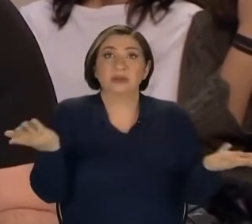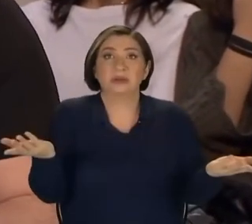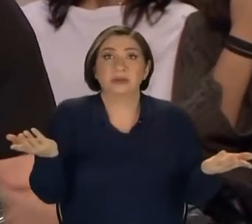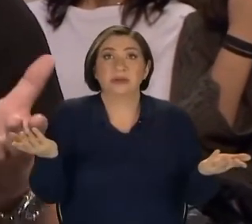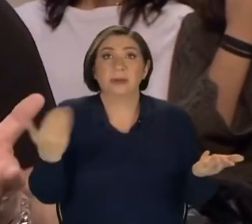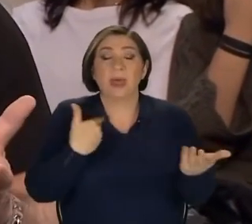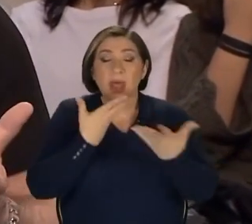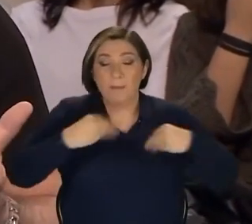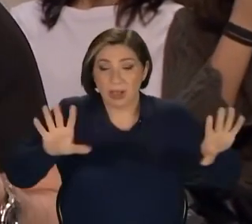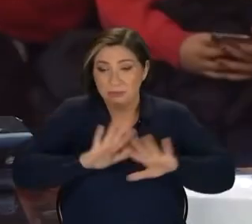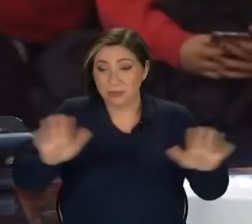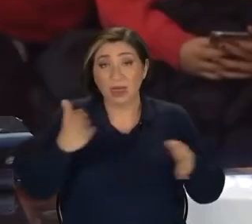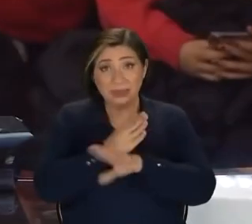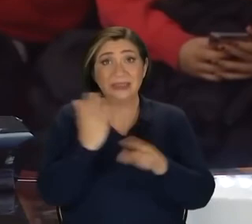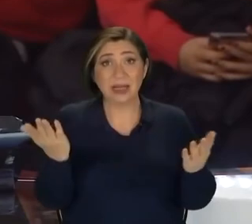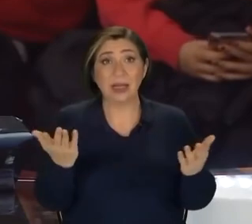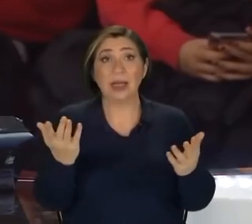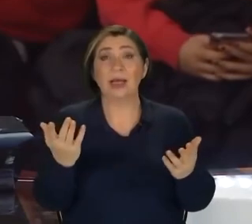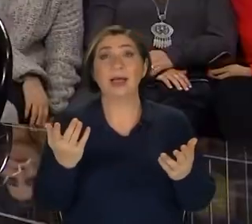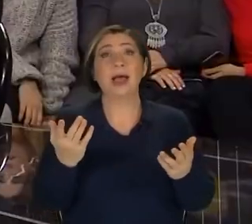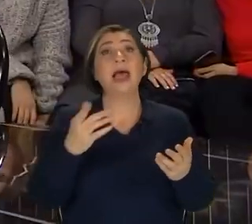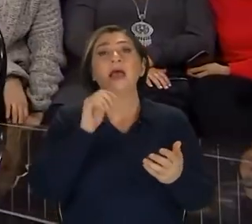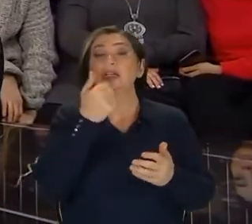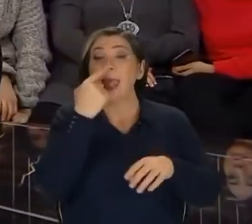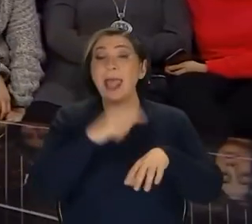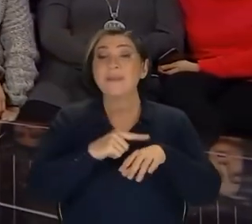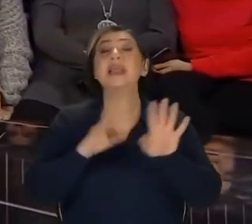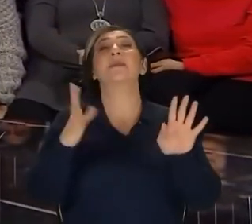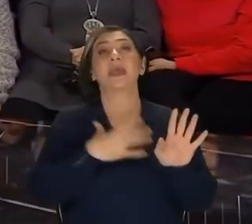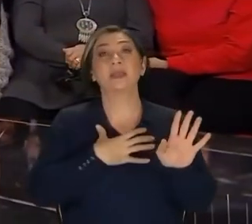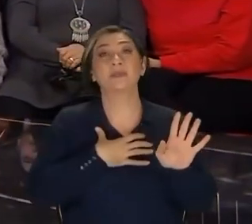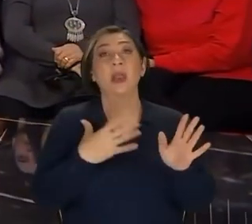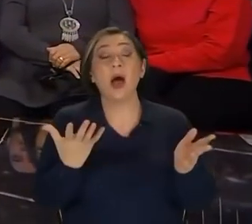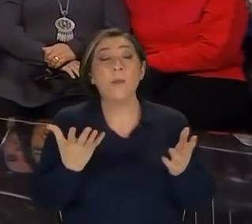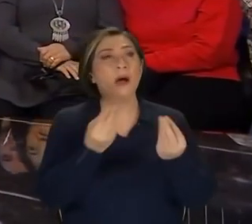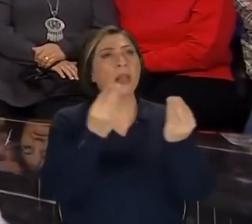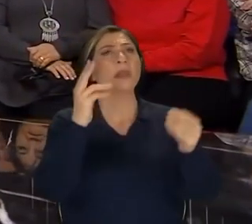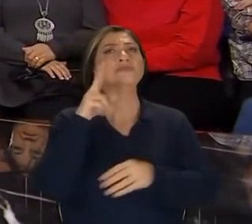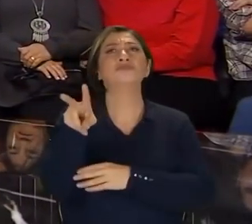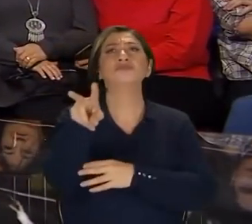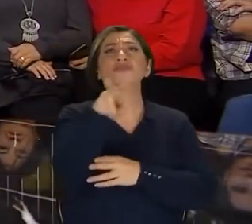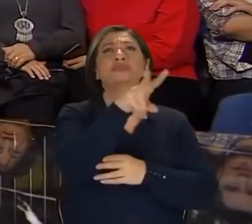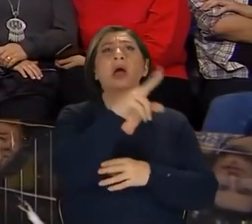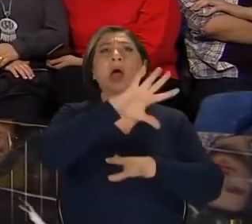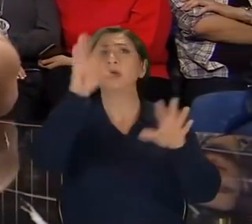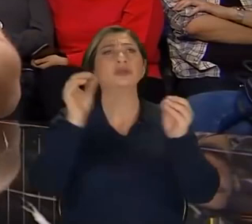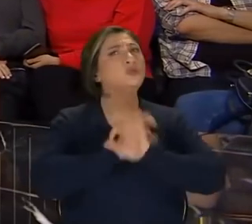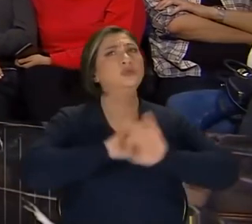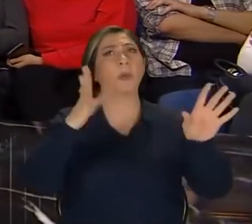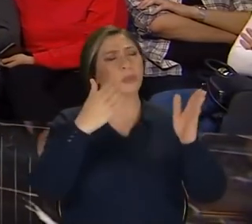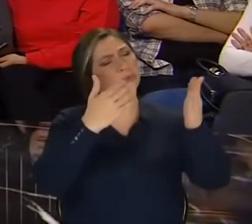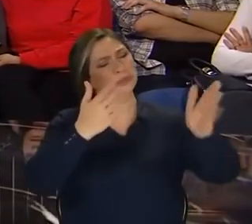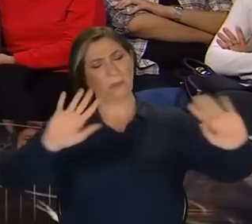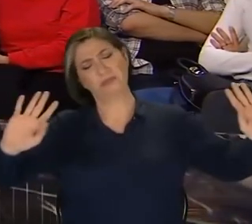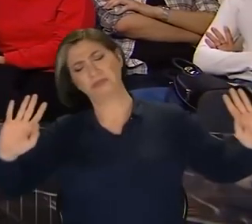ben emekliyim yani aslında. Hiç emin değilim kendimden. Ama bakıyorum kalabalıklara, kalabalıklar şahane. Budur diyor